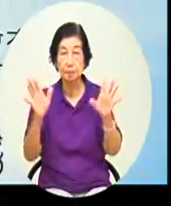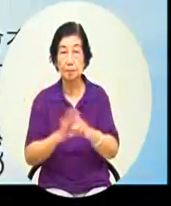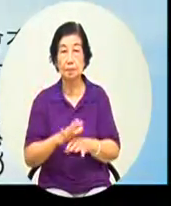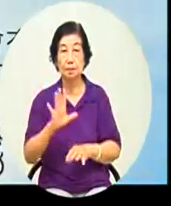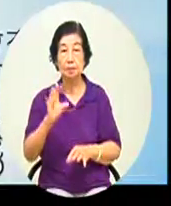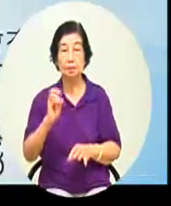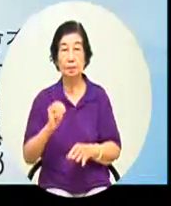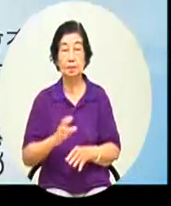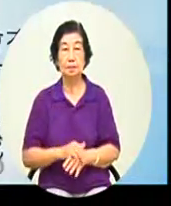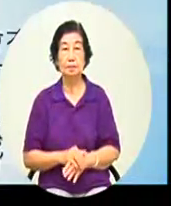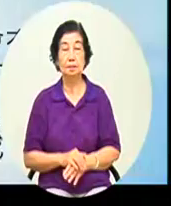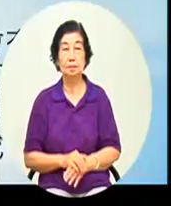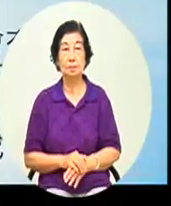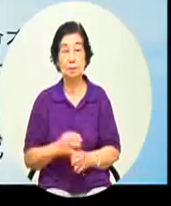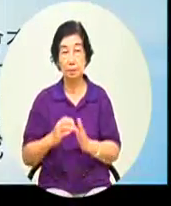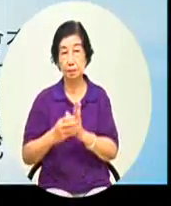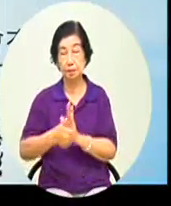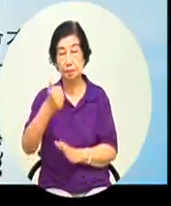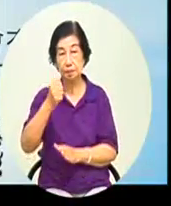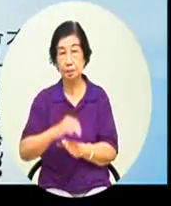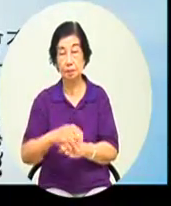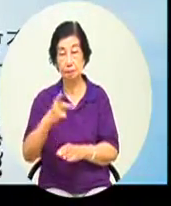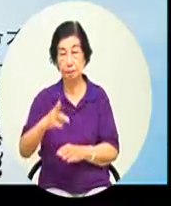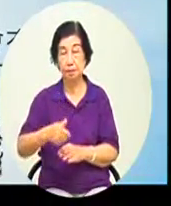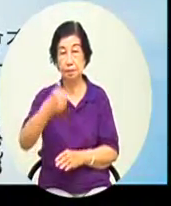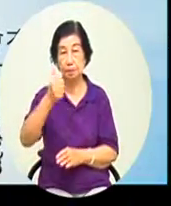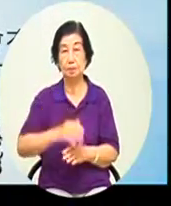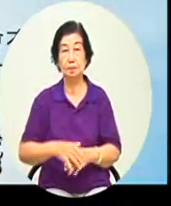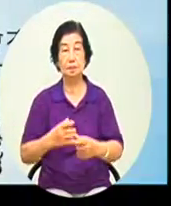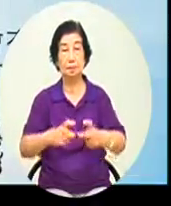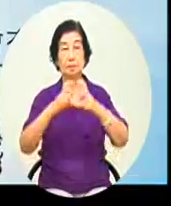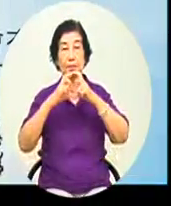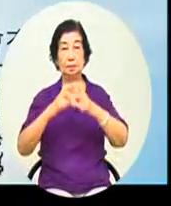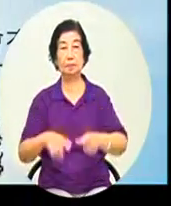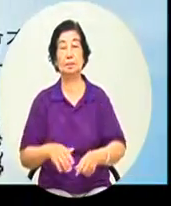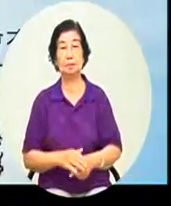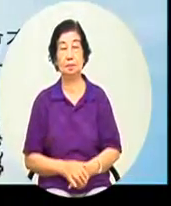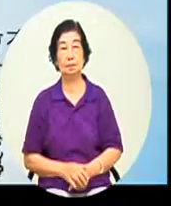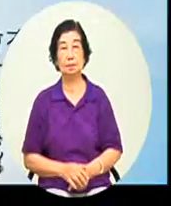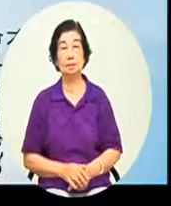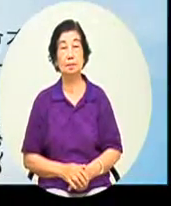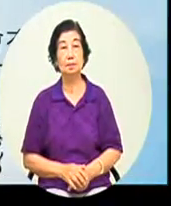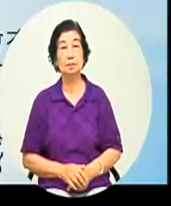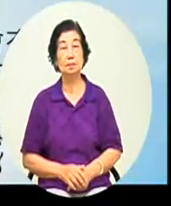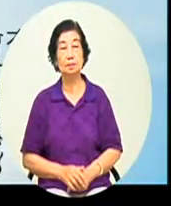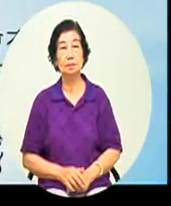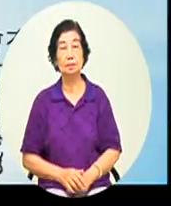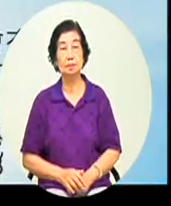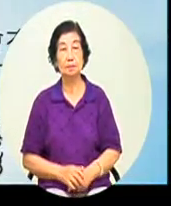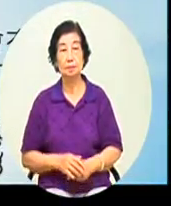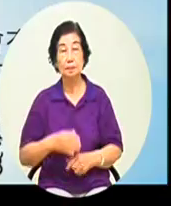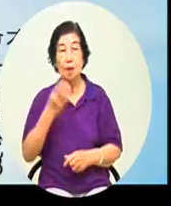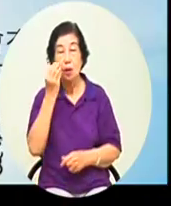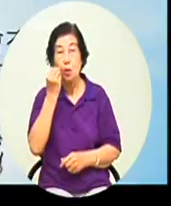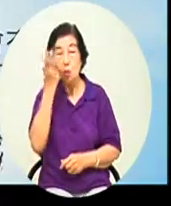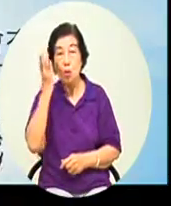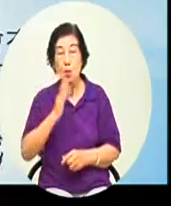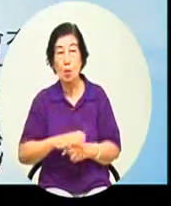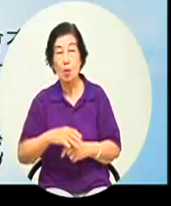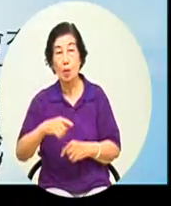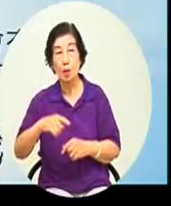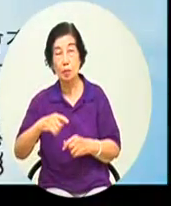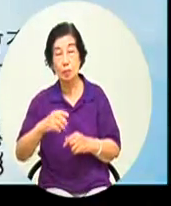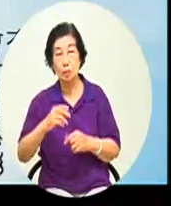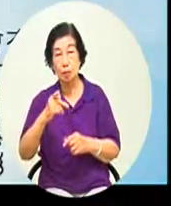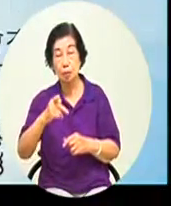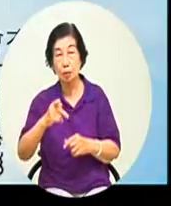请叶局长还是科长答复一下好不好？ 观光局科长吗？ 要请科长